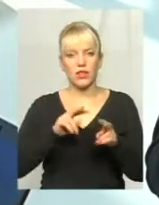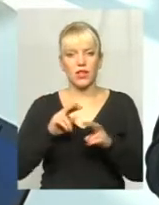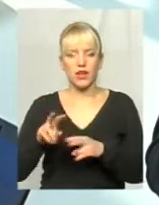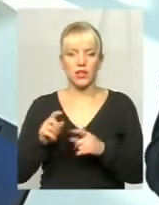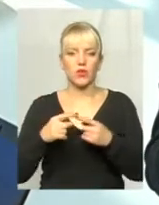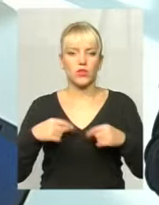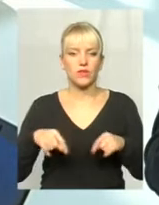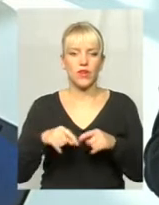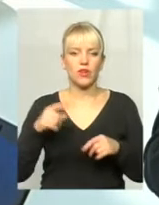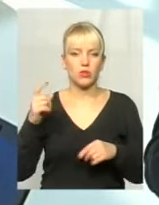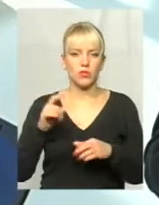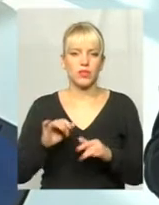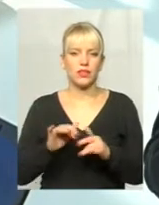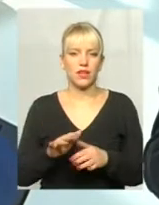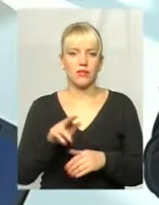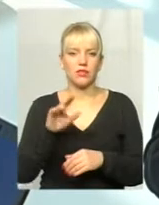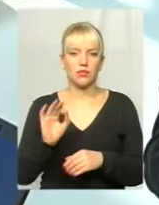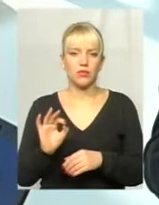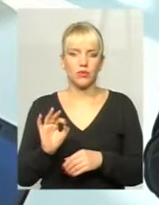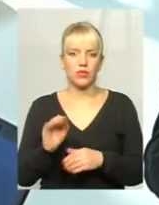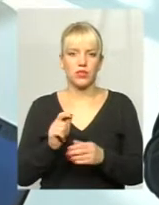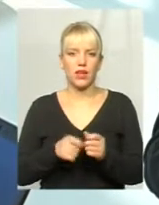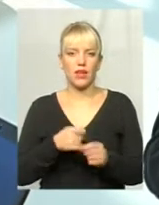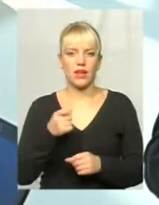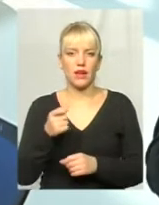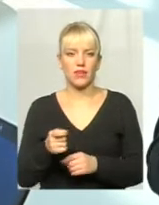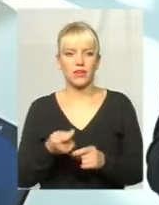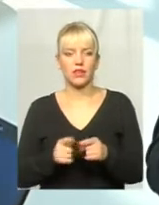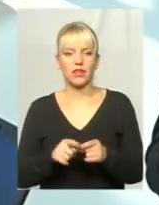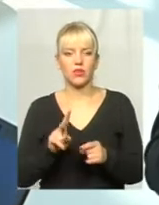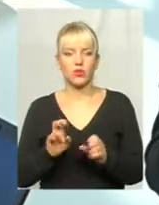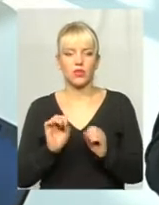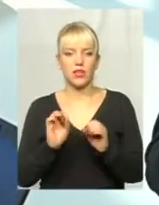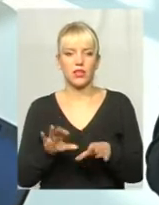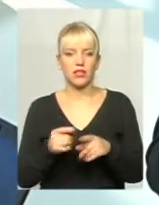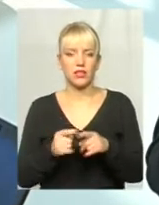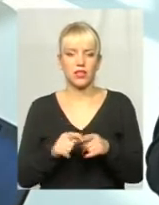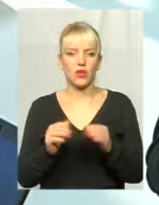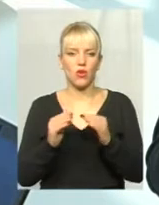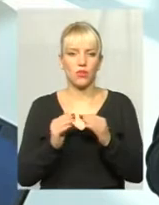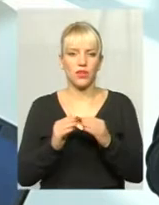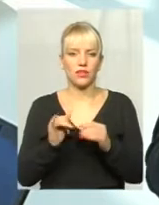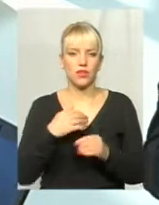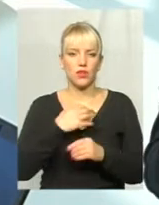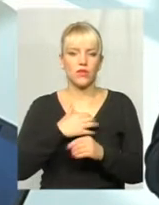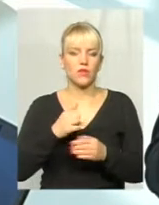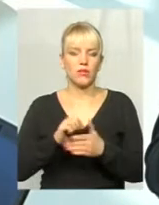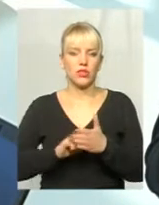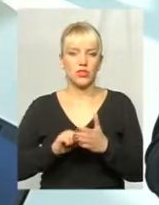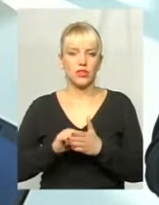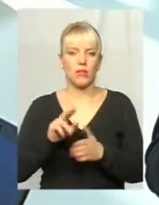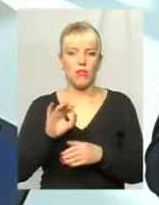господарської діяльності по заявці тих, хто здає цей об'єкт. І основні причини, по яким